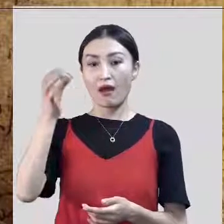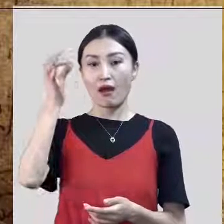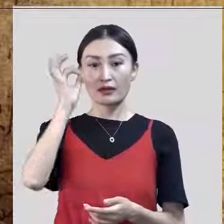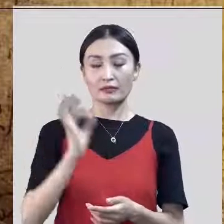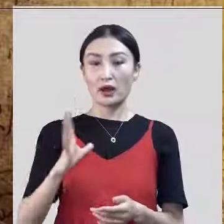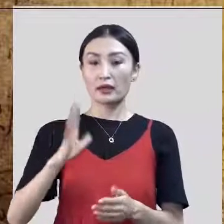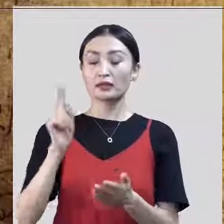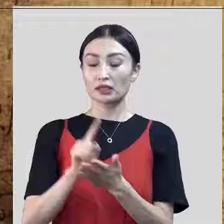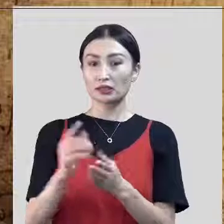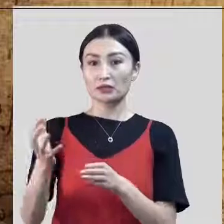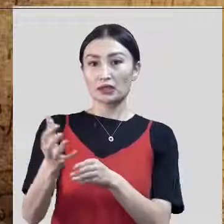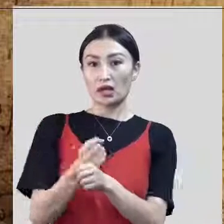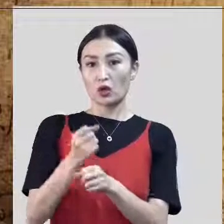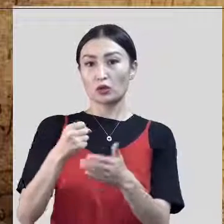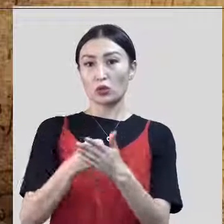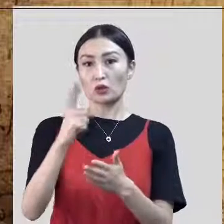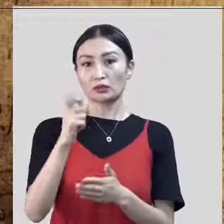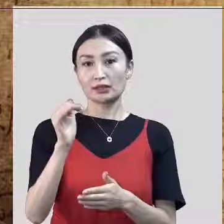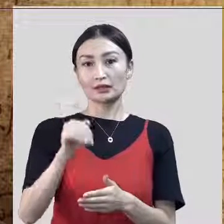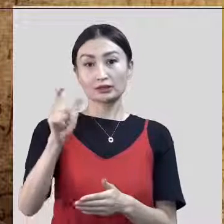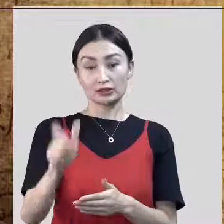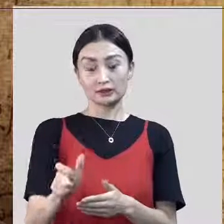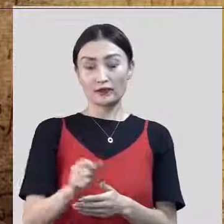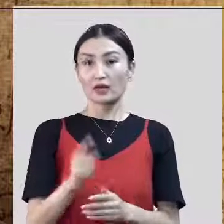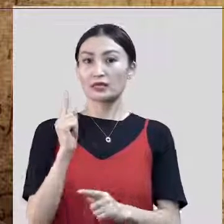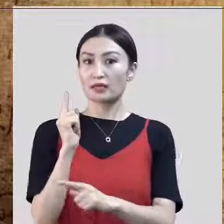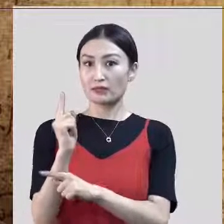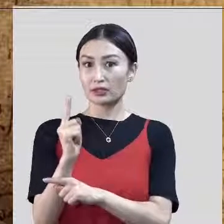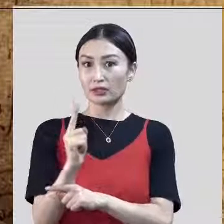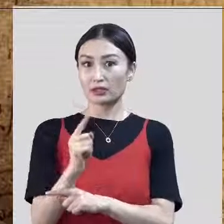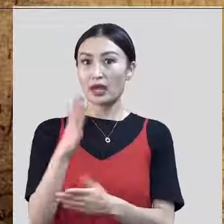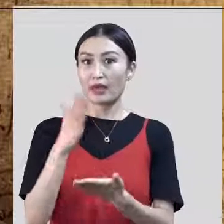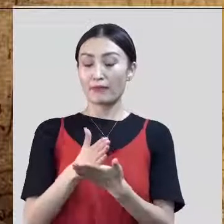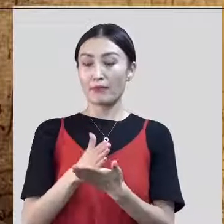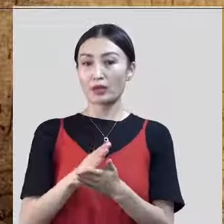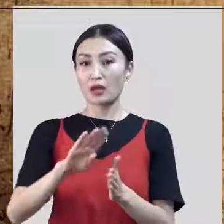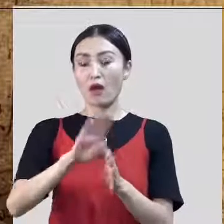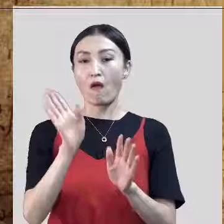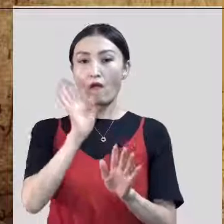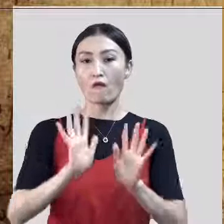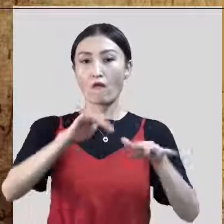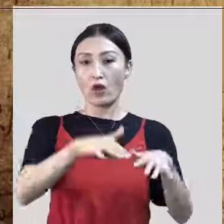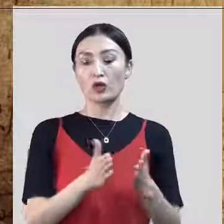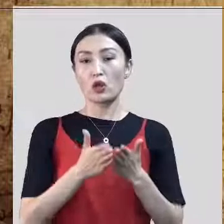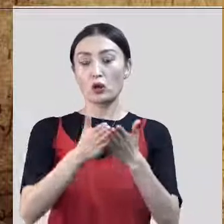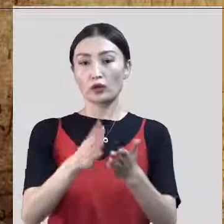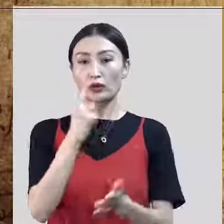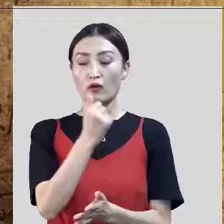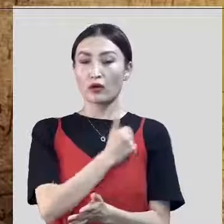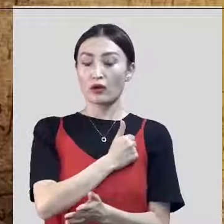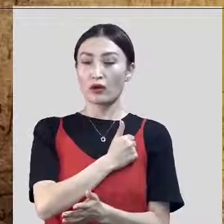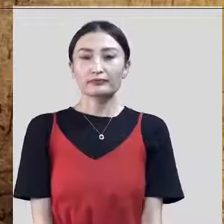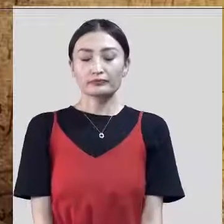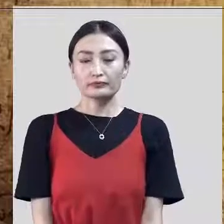быть сокращено до 100 тысяч человек запрещалось ярме иметь подводные лодки военную и морскую